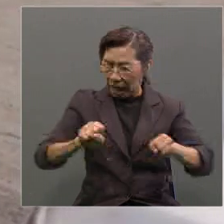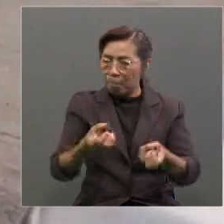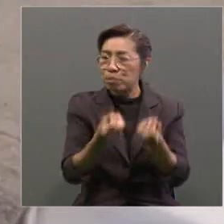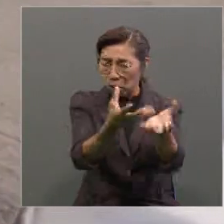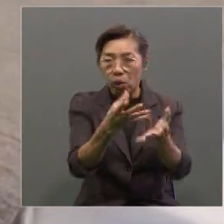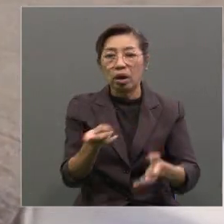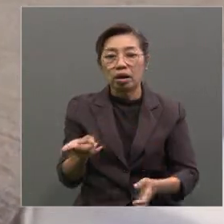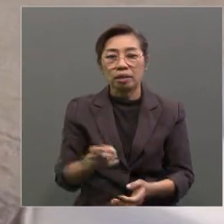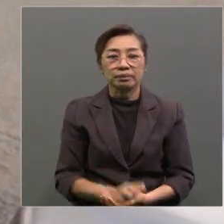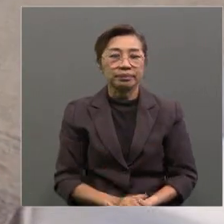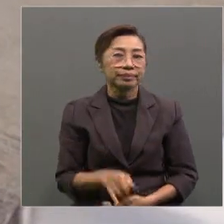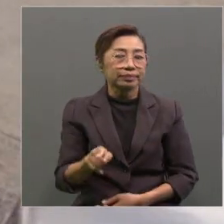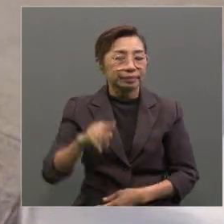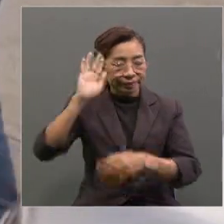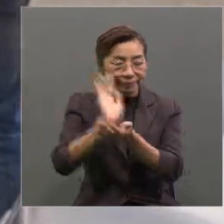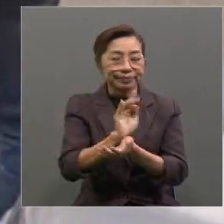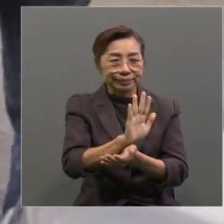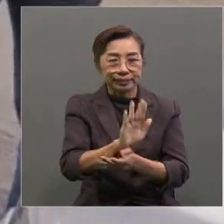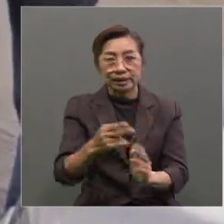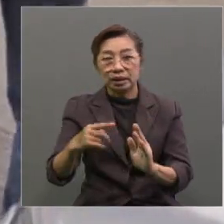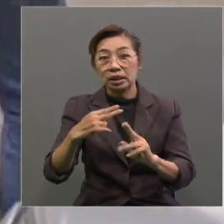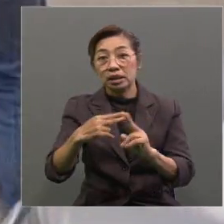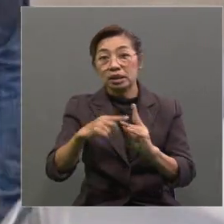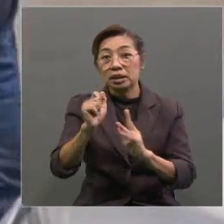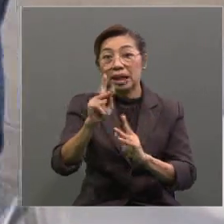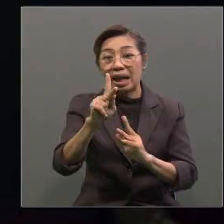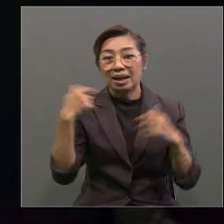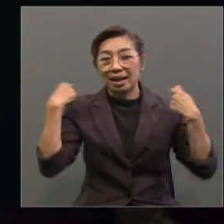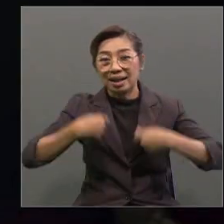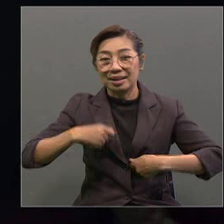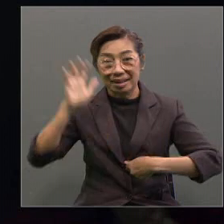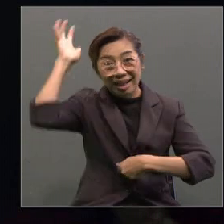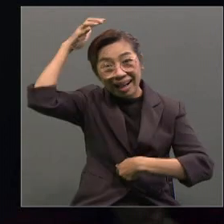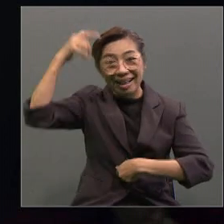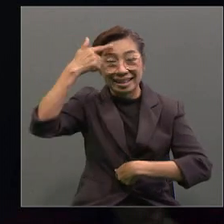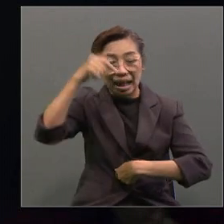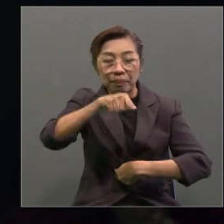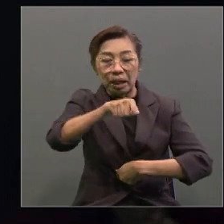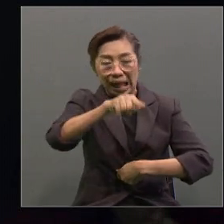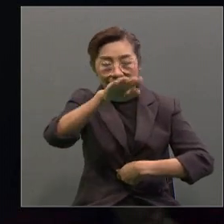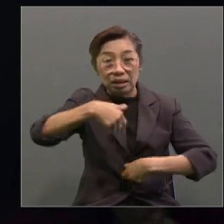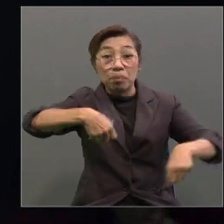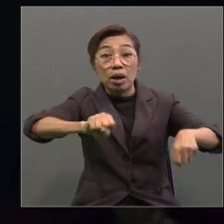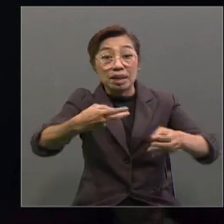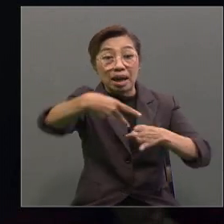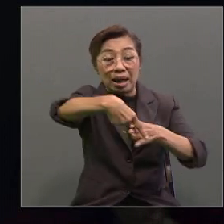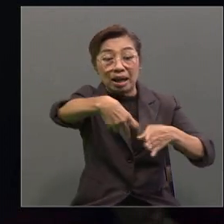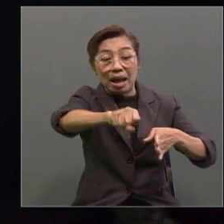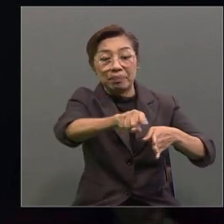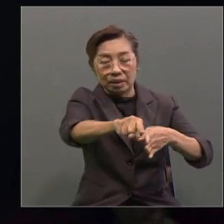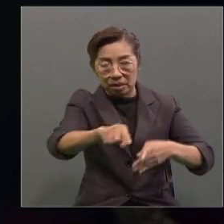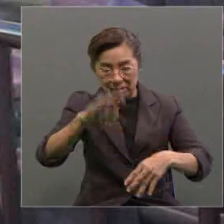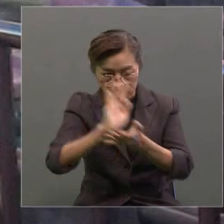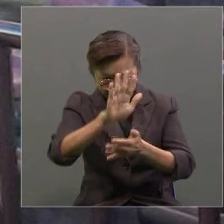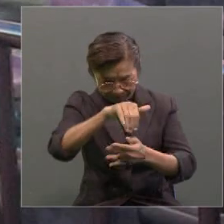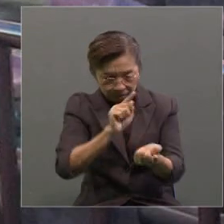เบื้องต้นนะคะเจ้าหน้าที่ชุดสืบสวนได้เชิญตัวนายเอกเนี่ยเพื่อนคนเจ็บที่เป็นคนขี่มอเตอร์ไซค์เนี่ยล่ะมาสอบปากคำหารายละเอียดเพิ่มเติมแล้วก็จะลงพื้น